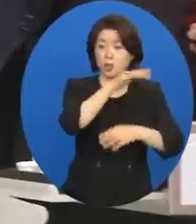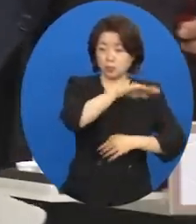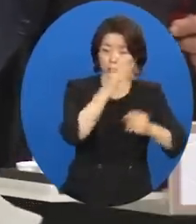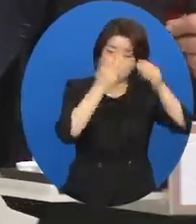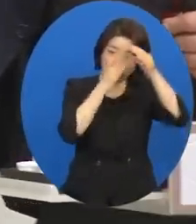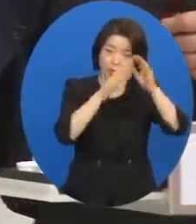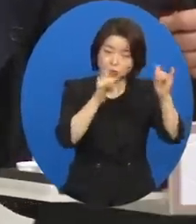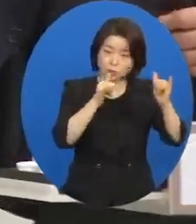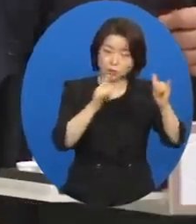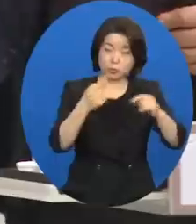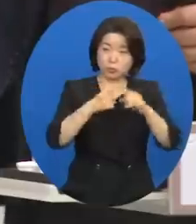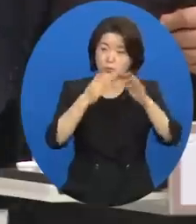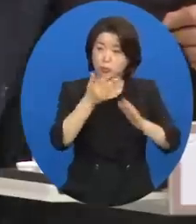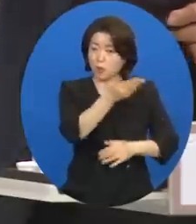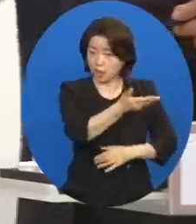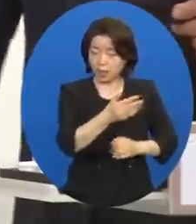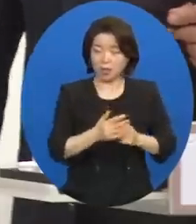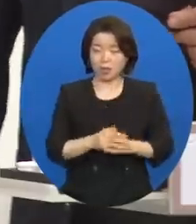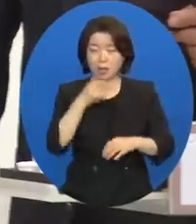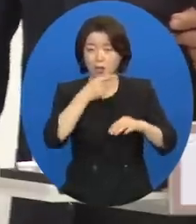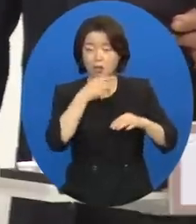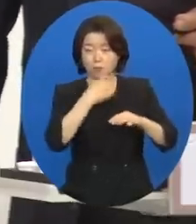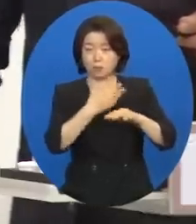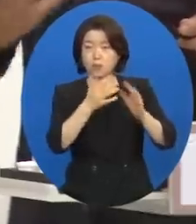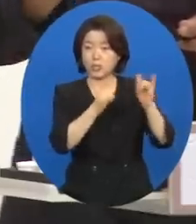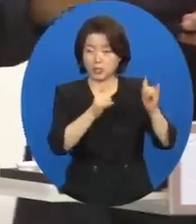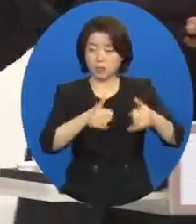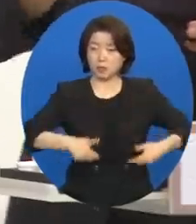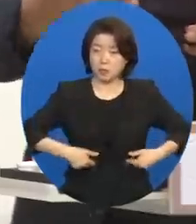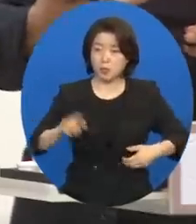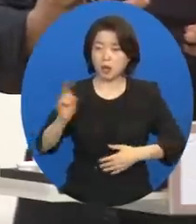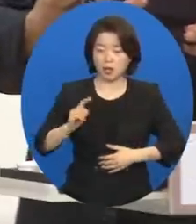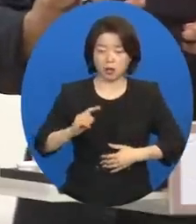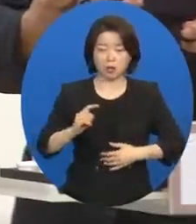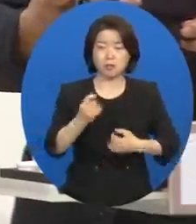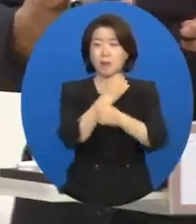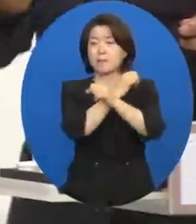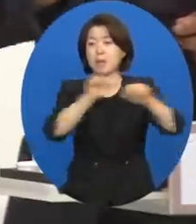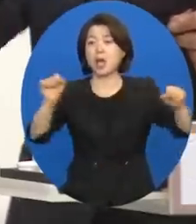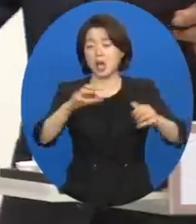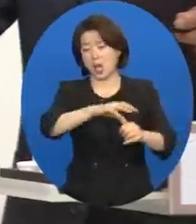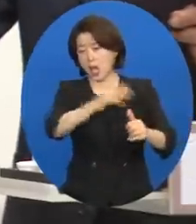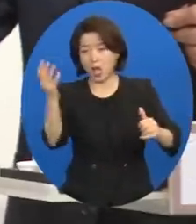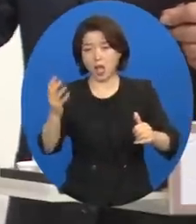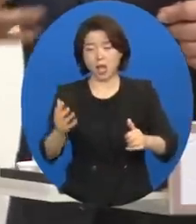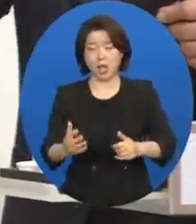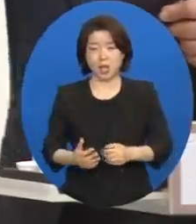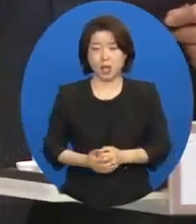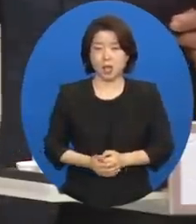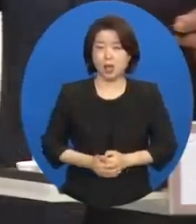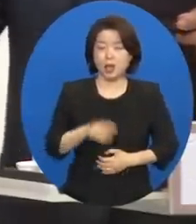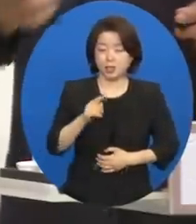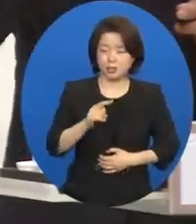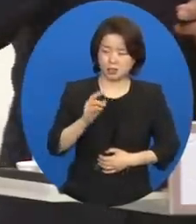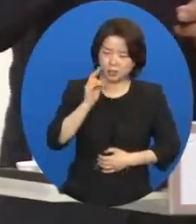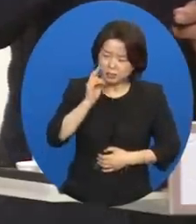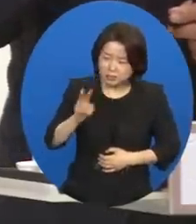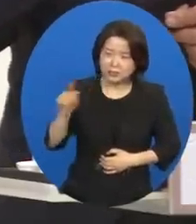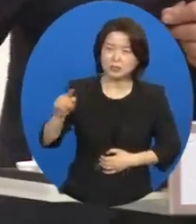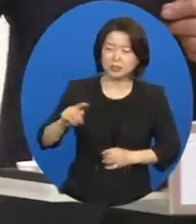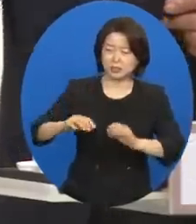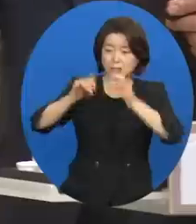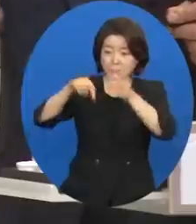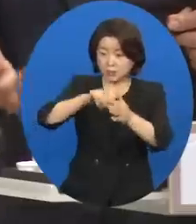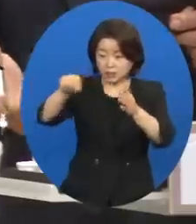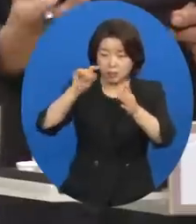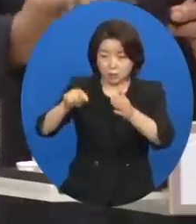저 교회에게 북한 주민들에게 필요한 건 해방이에요. 해방. 얼른 해방돼가지고 그 끔찍한 세상에